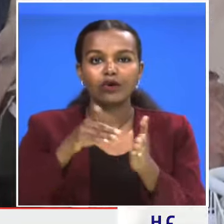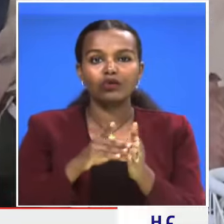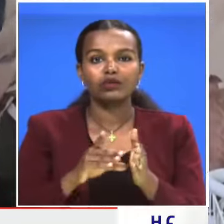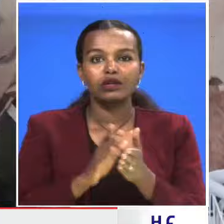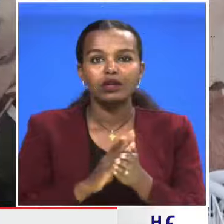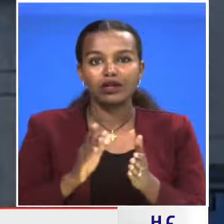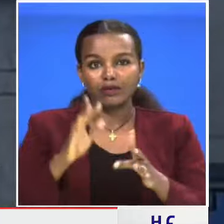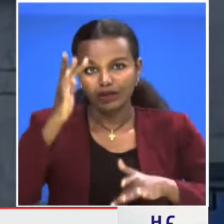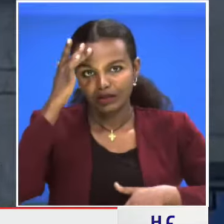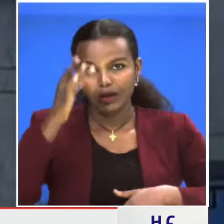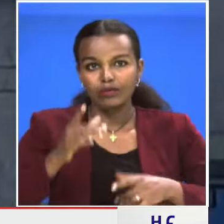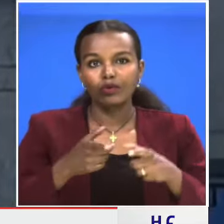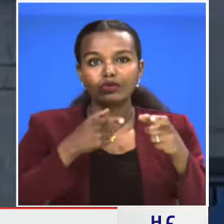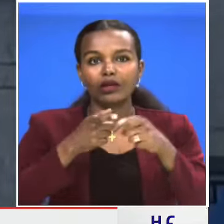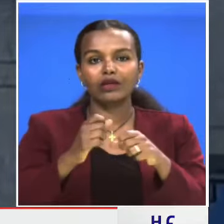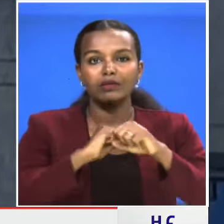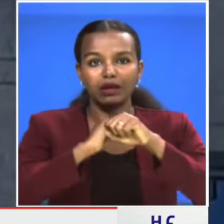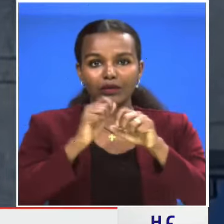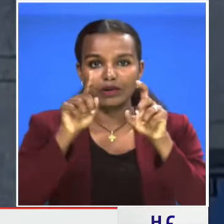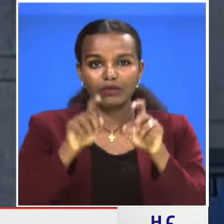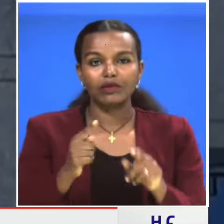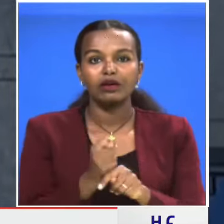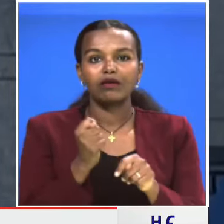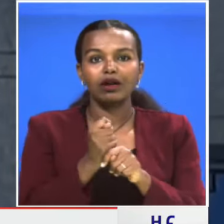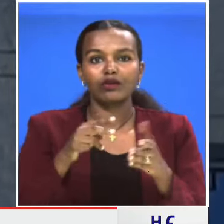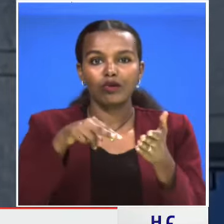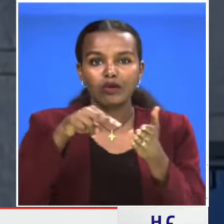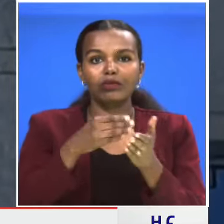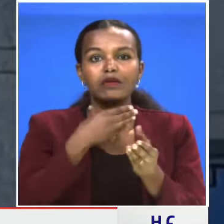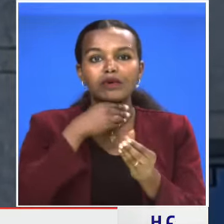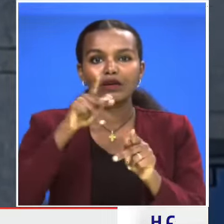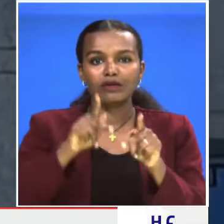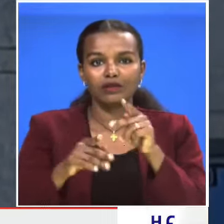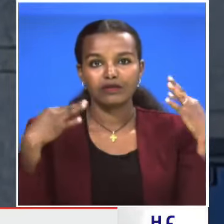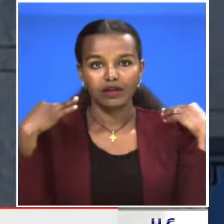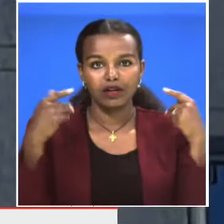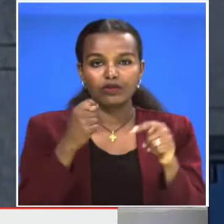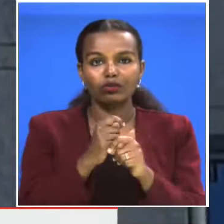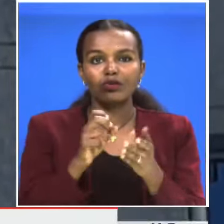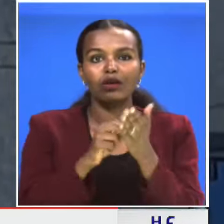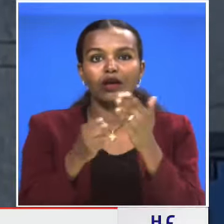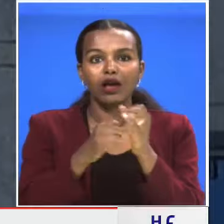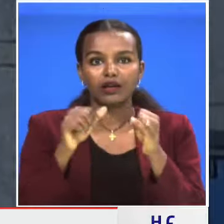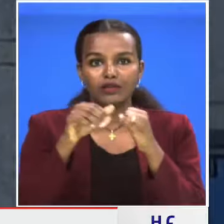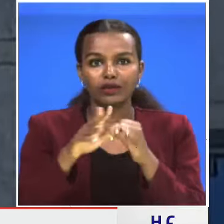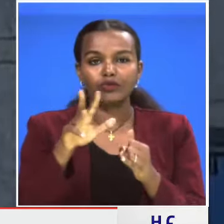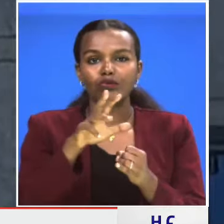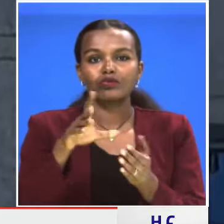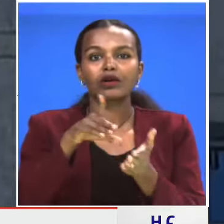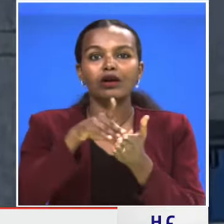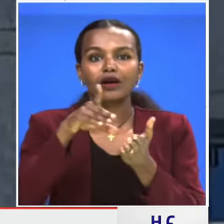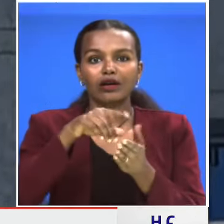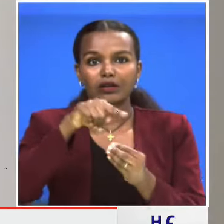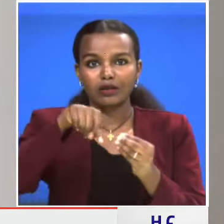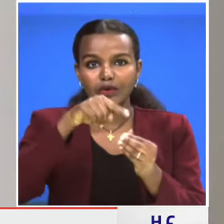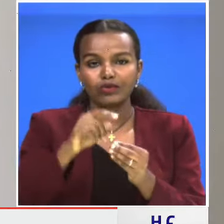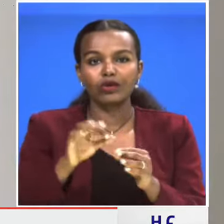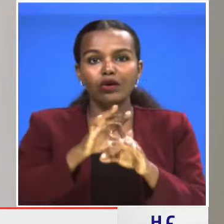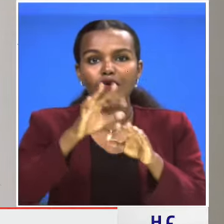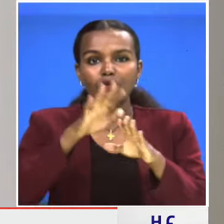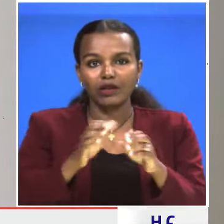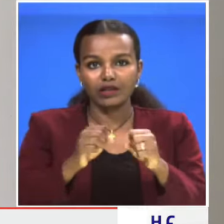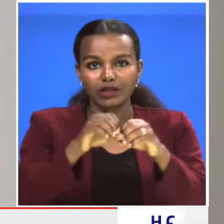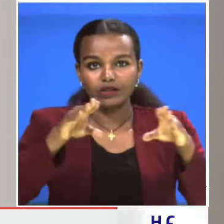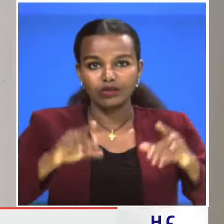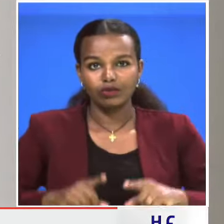ለበሽታ መቆጣጠር መከላከልና ምርምር ተግባር የተቋቋመው በአማራ ህብረተሰብ ጤና ኢንስቲትዩት ወልዲያ ቅርንጫፍ በሶስቱም ቀጠናዎች የወባ በሽታ ስርጭት